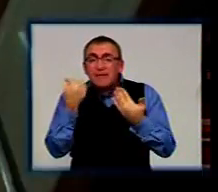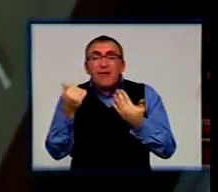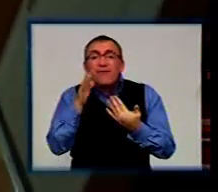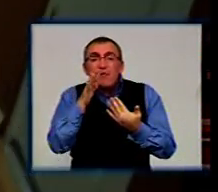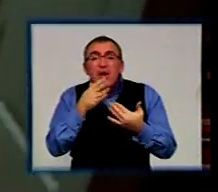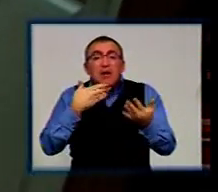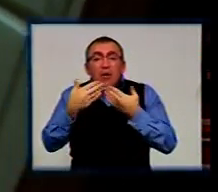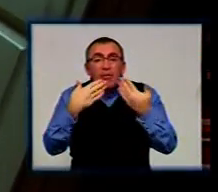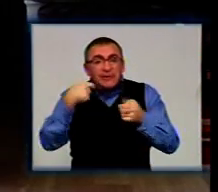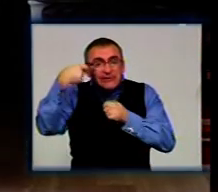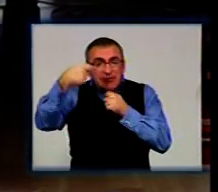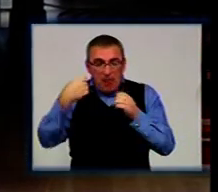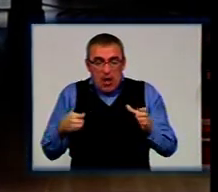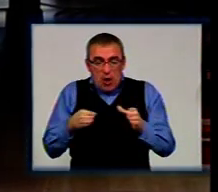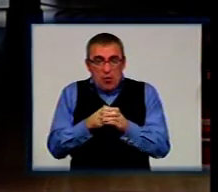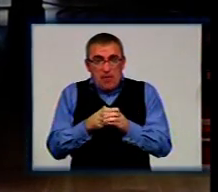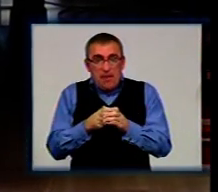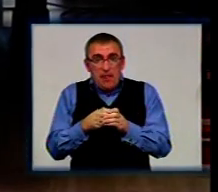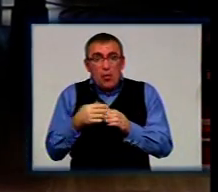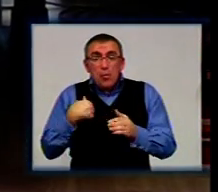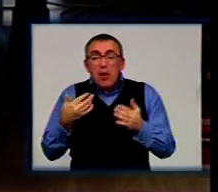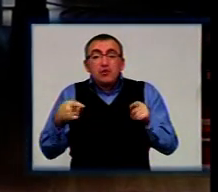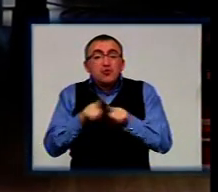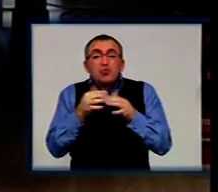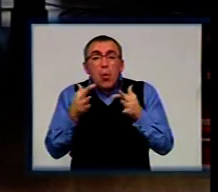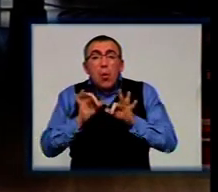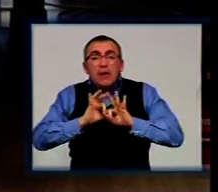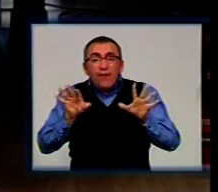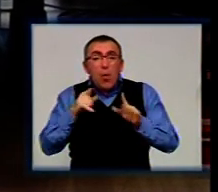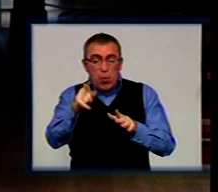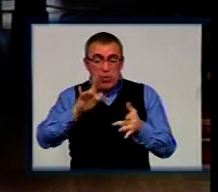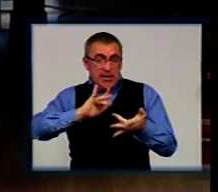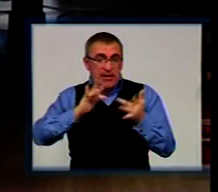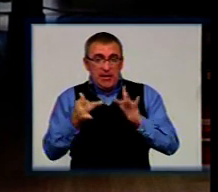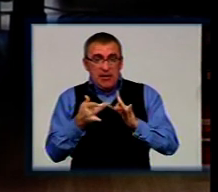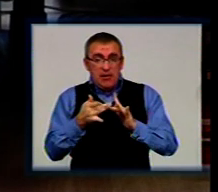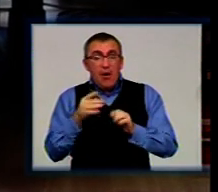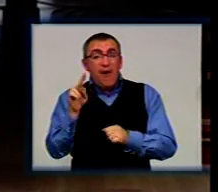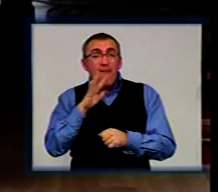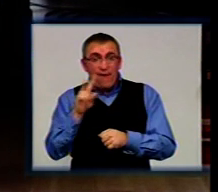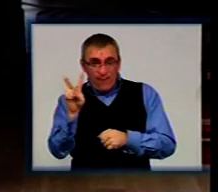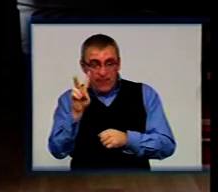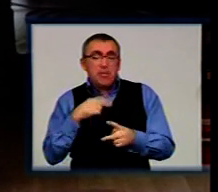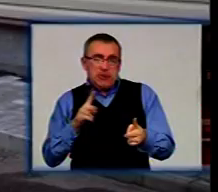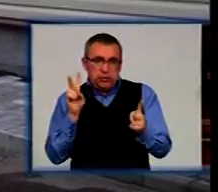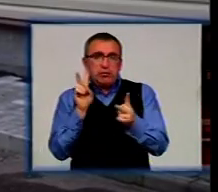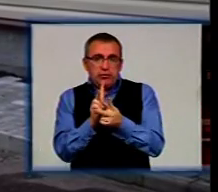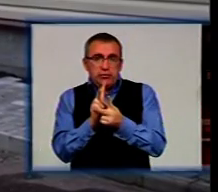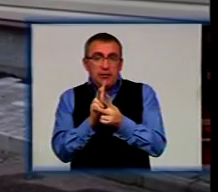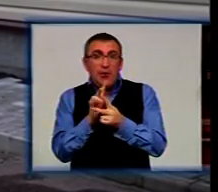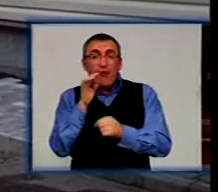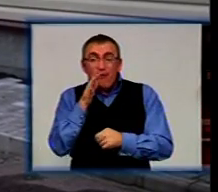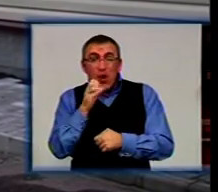коментар для нашої знімальної групи. У мене є ровно стільки інформації, скільки у вас в інтернеті. Десь на другу буде. На другу годинку тут зустрічаємось. Так. Втім,